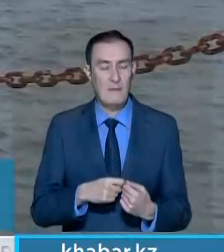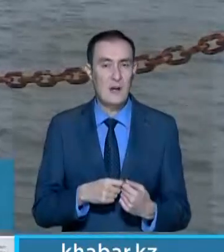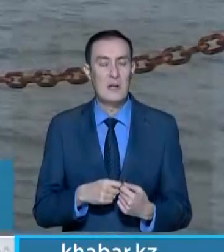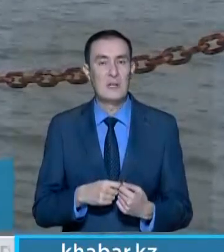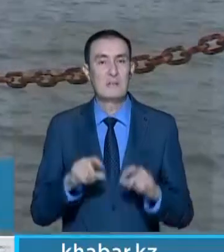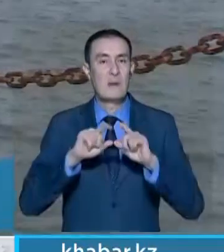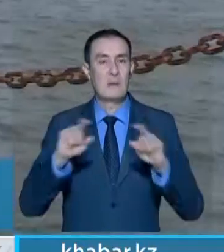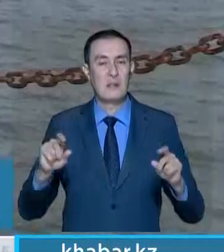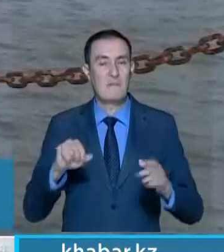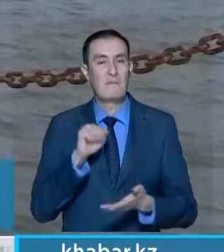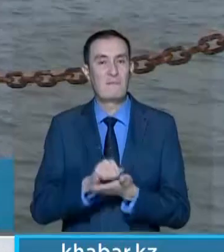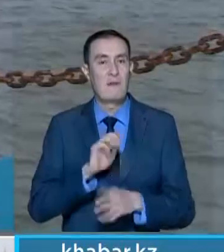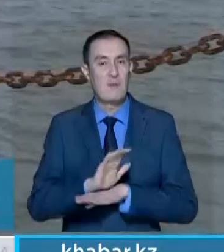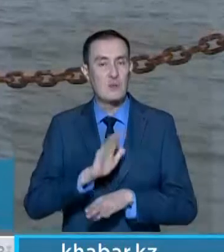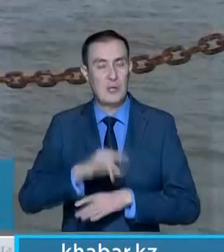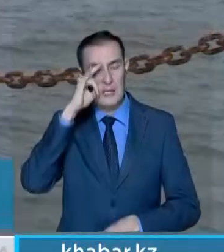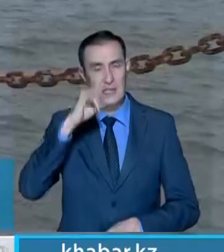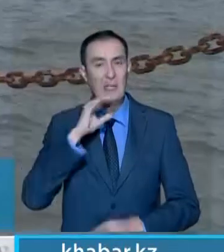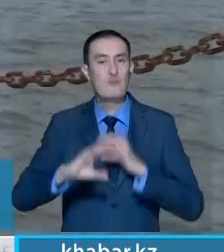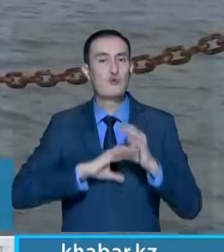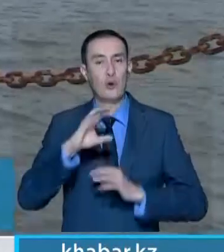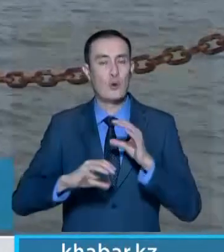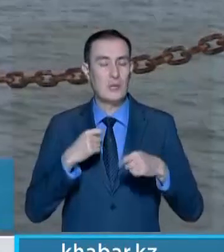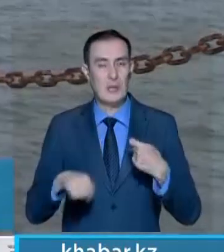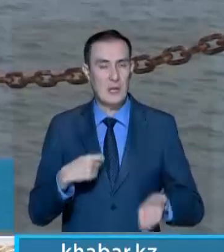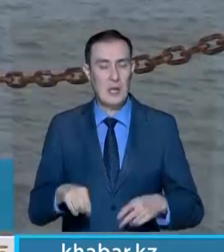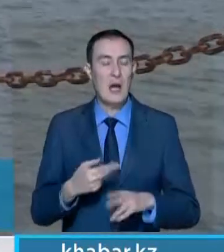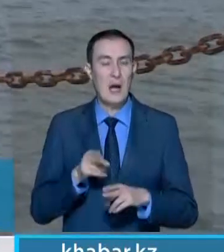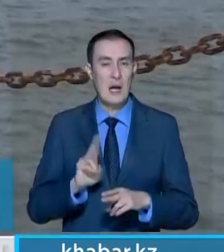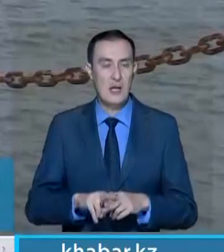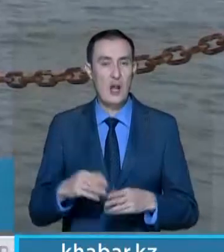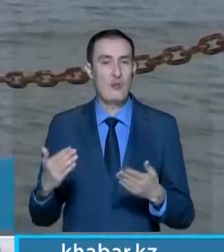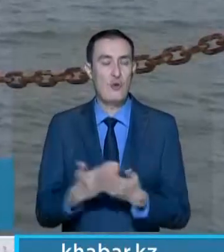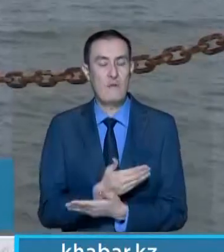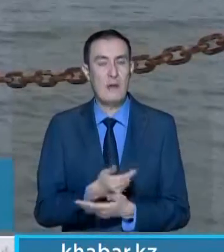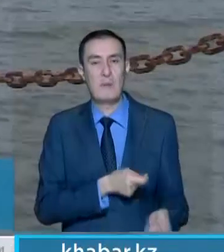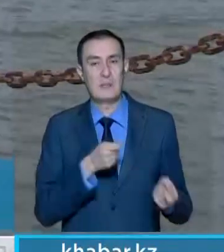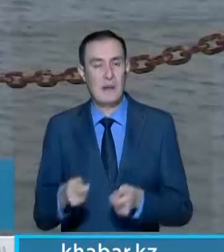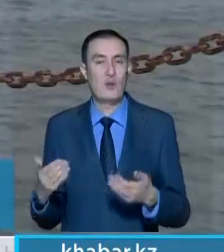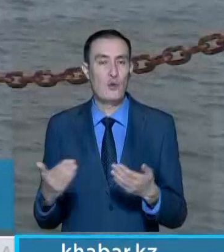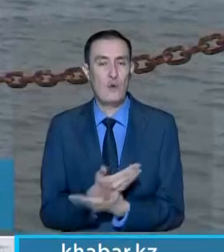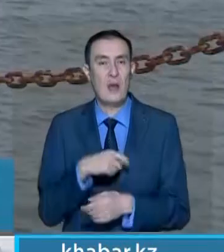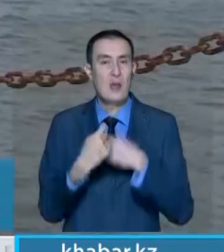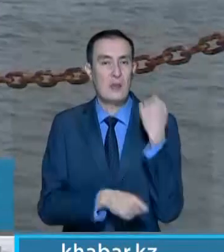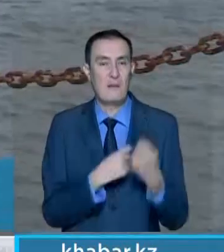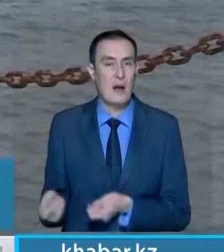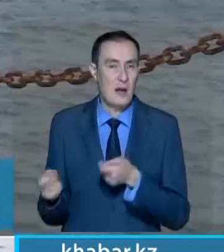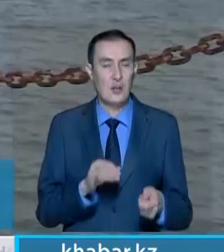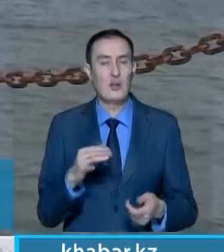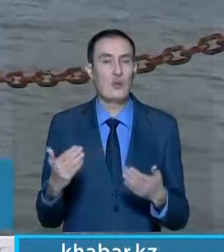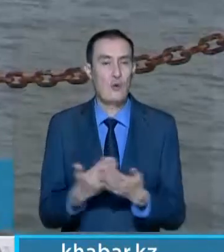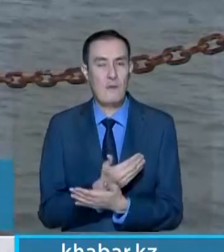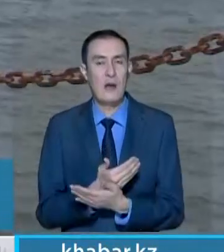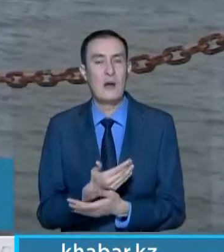пометкой «Made in Kazakhstan» на мировые рынки. А это новые поставки, новые товары и